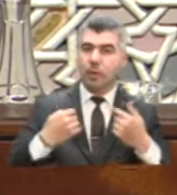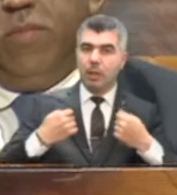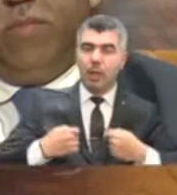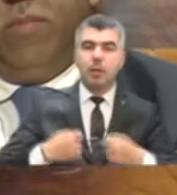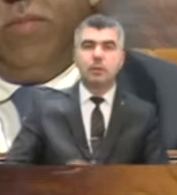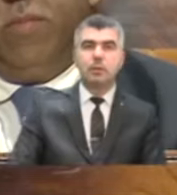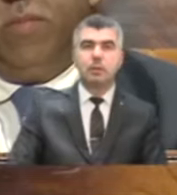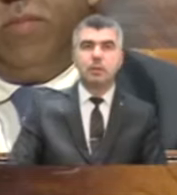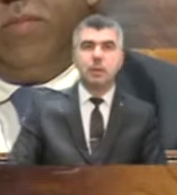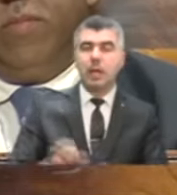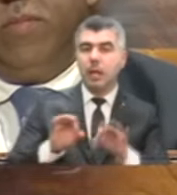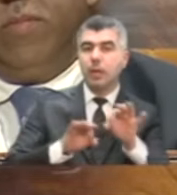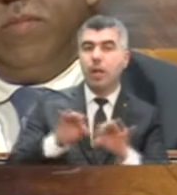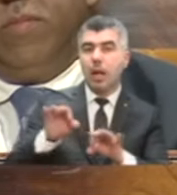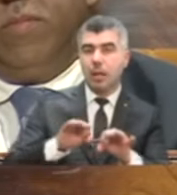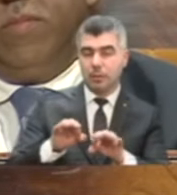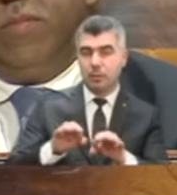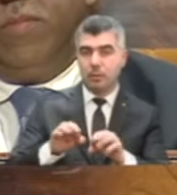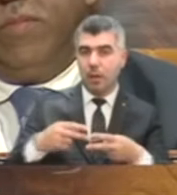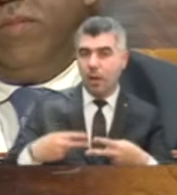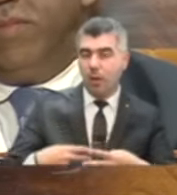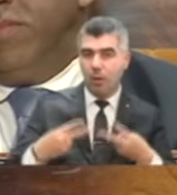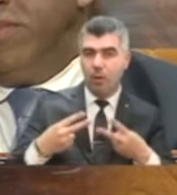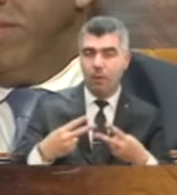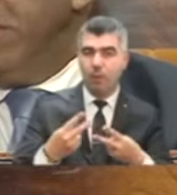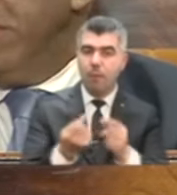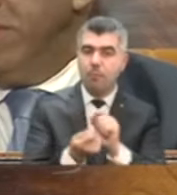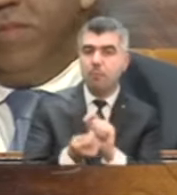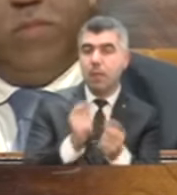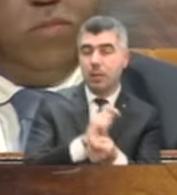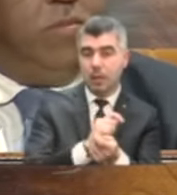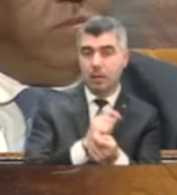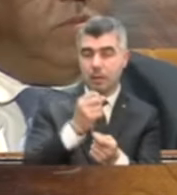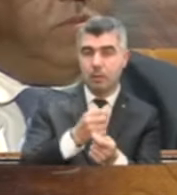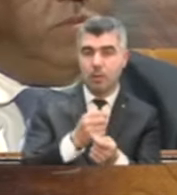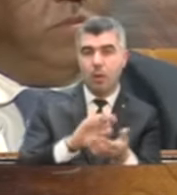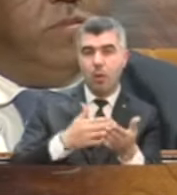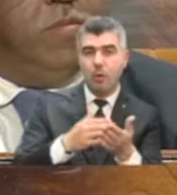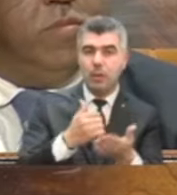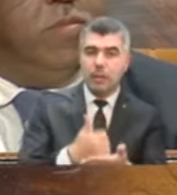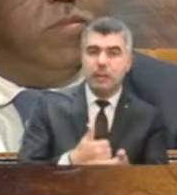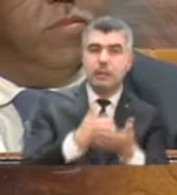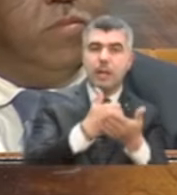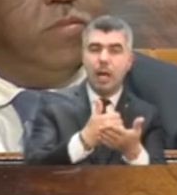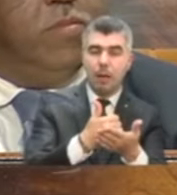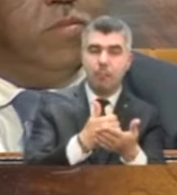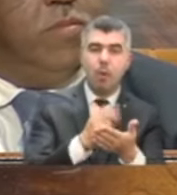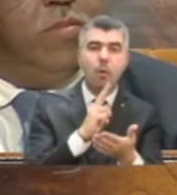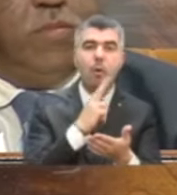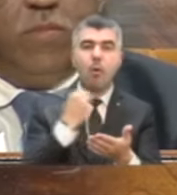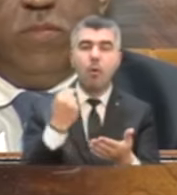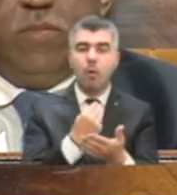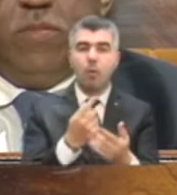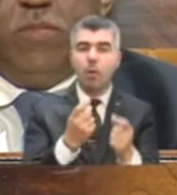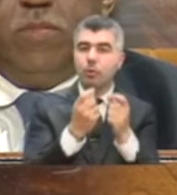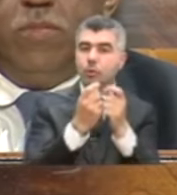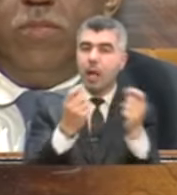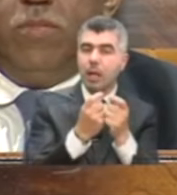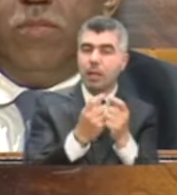الرئيس على الإجراءات المتخذة لمراجعة عميقة لمعايير الدعم العمومي للمقاولات الإعلامية